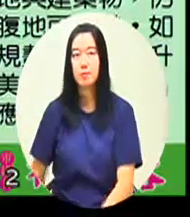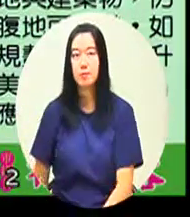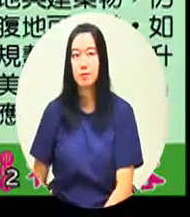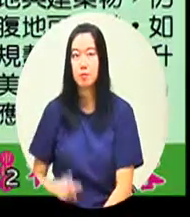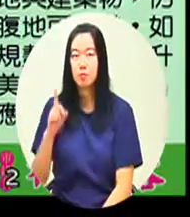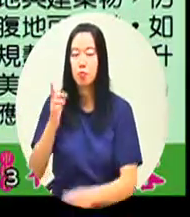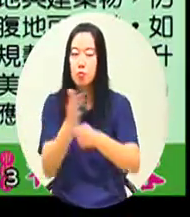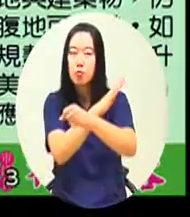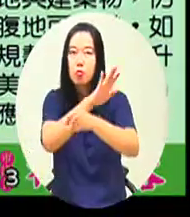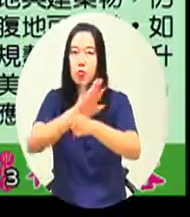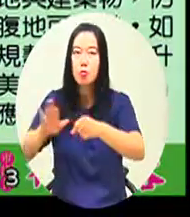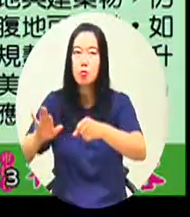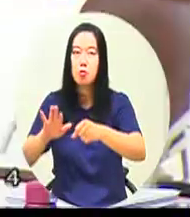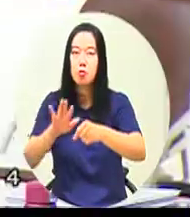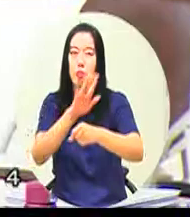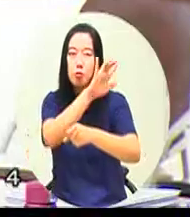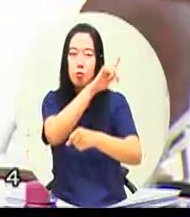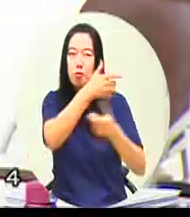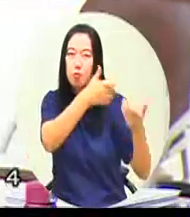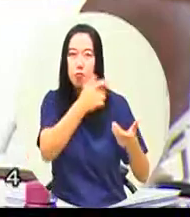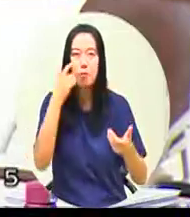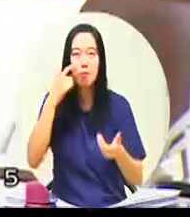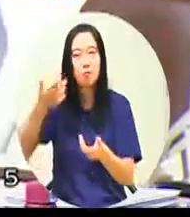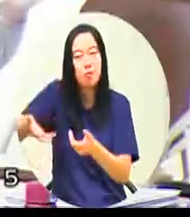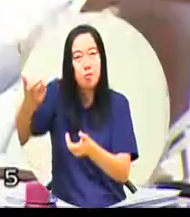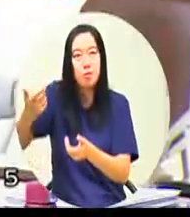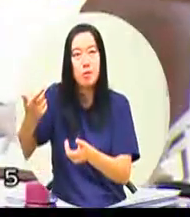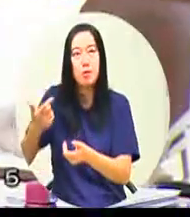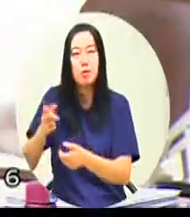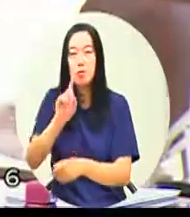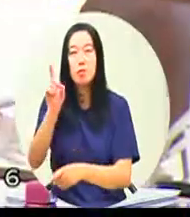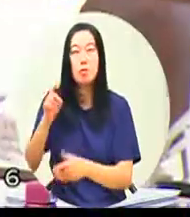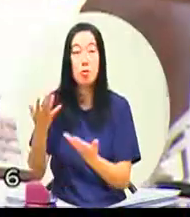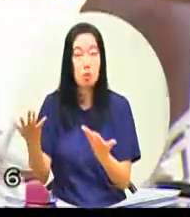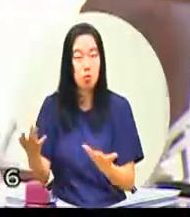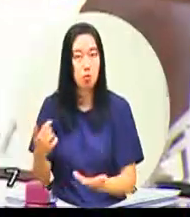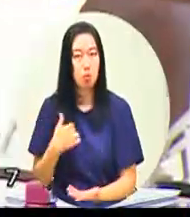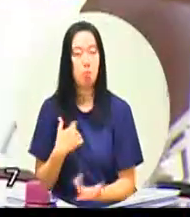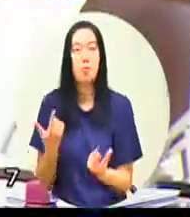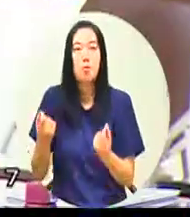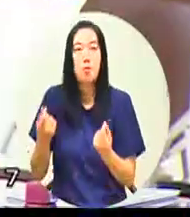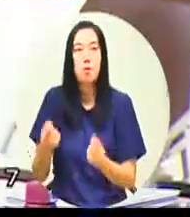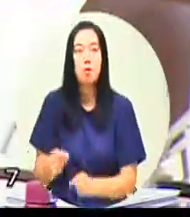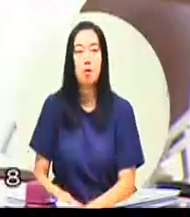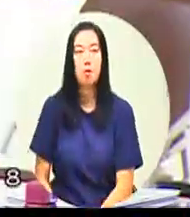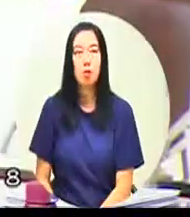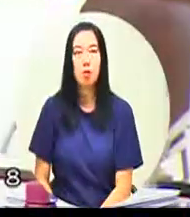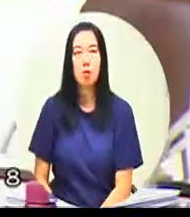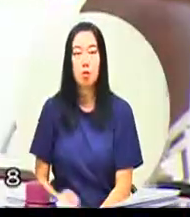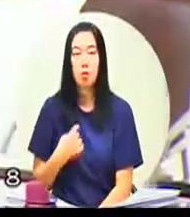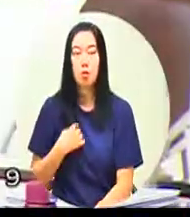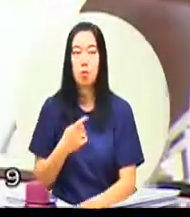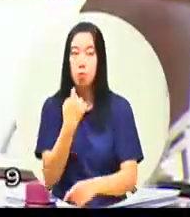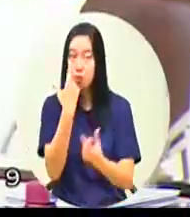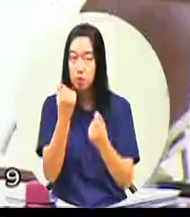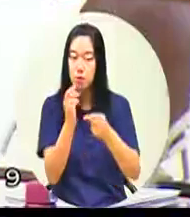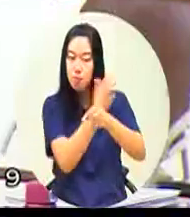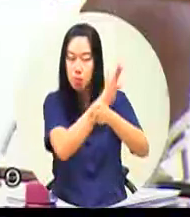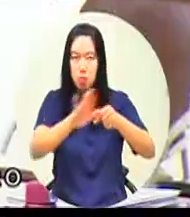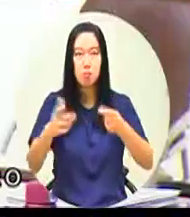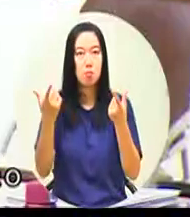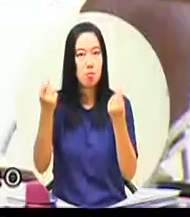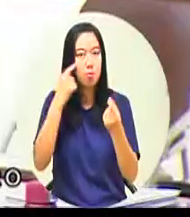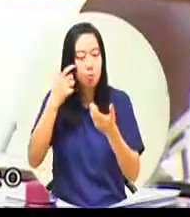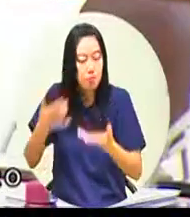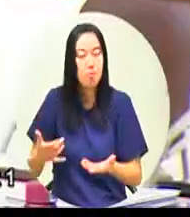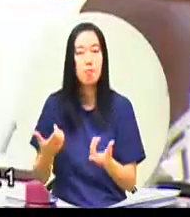轻南。我们现在已经什么社会了？哈，已经什么年代了？我们也不再是重北轻南的时代，哈，应该